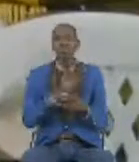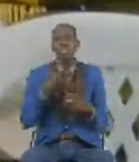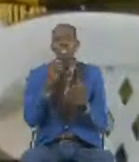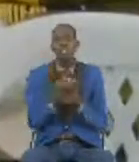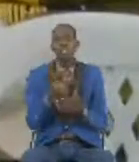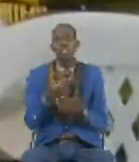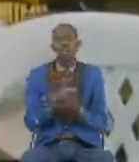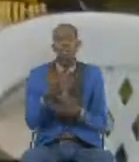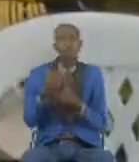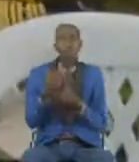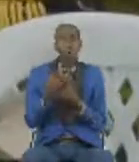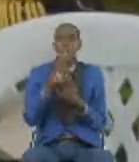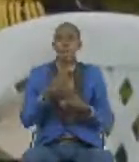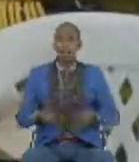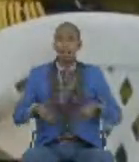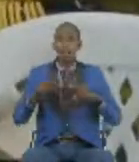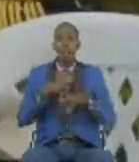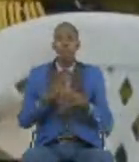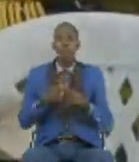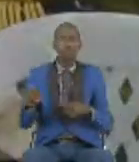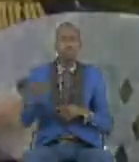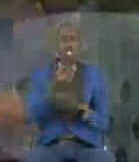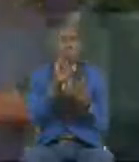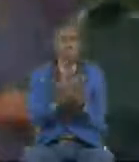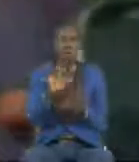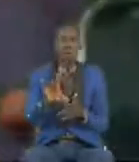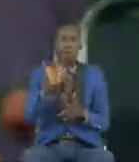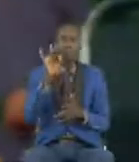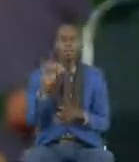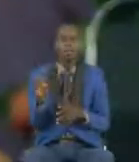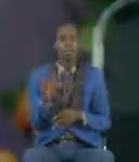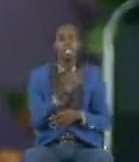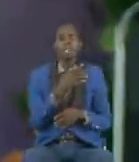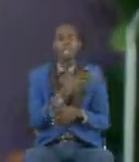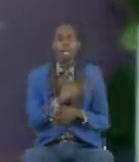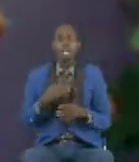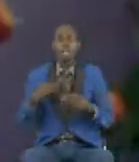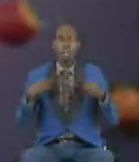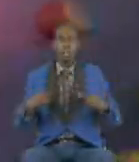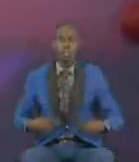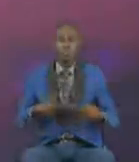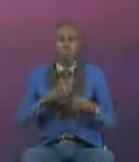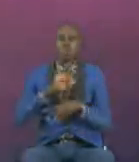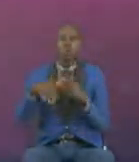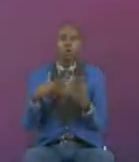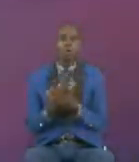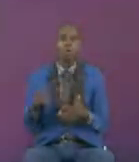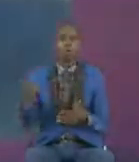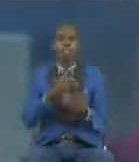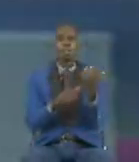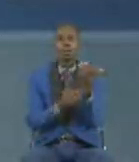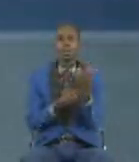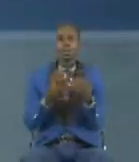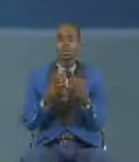Ces paroles, c'est la vie pour ceux qui la trouvent. Et la santé pour ceux qui la trouvent. Septièmement, c'est